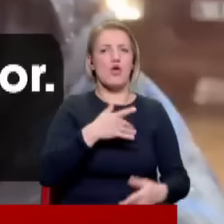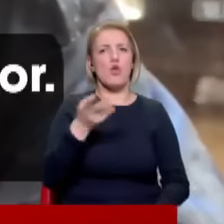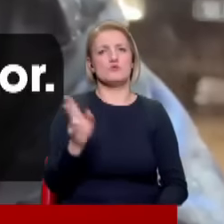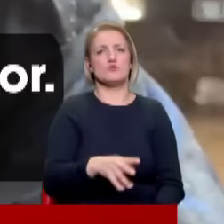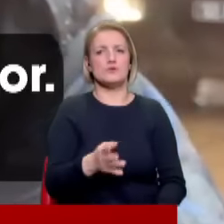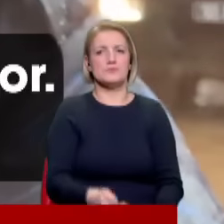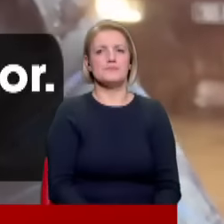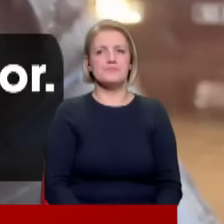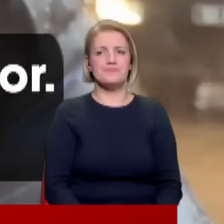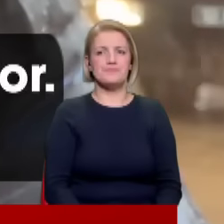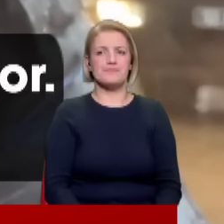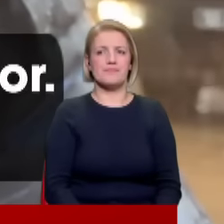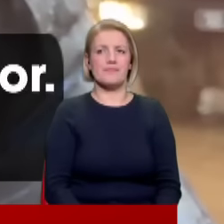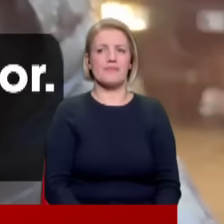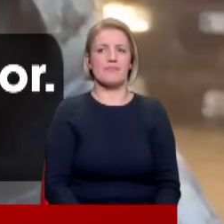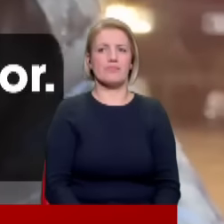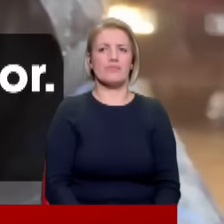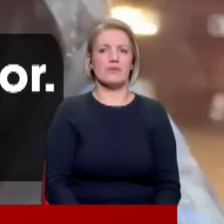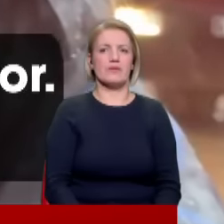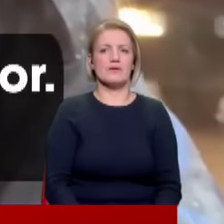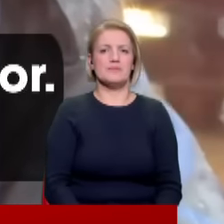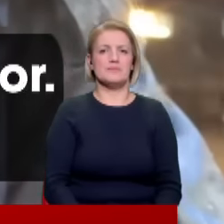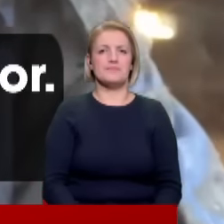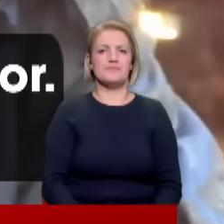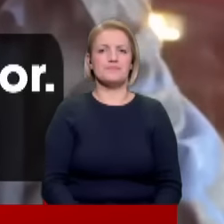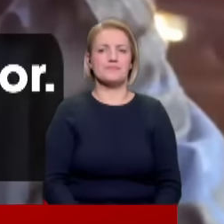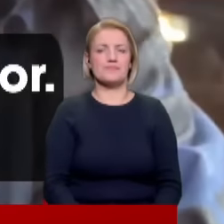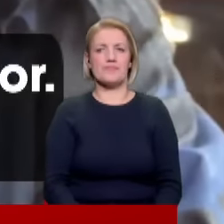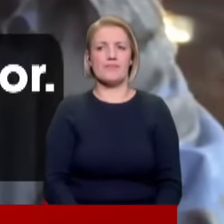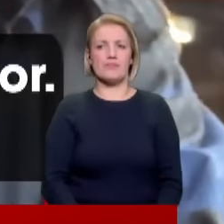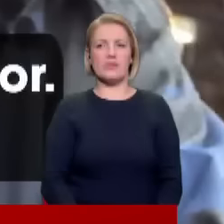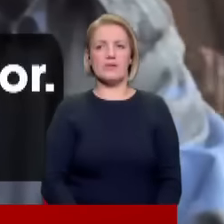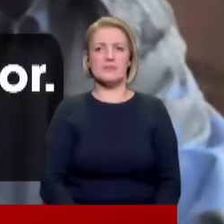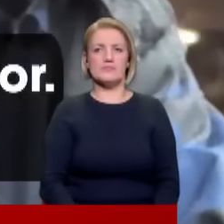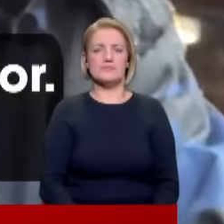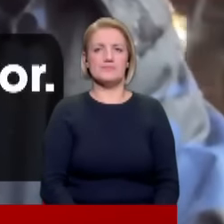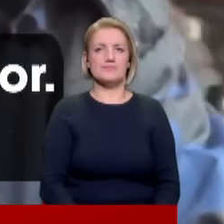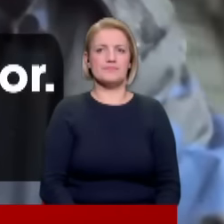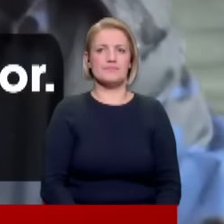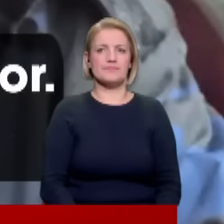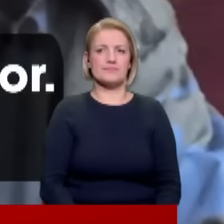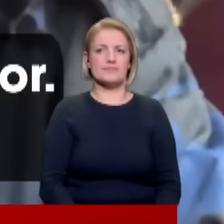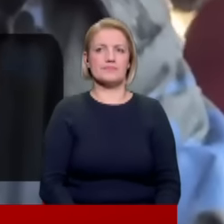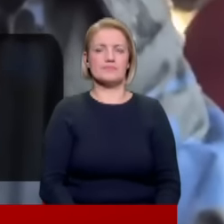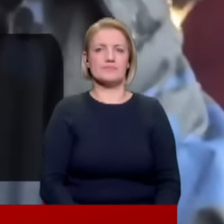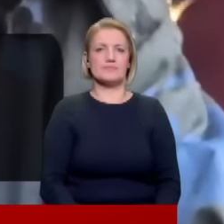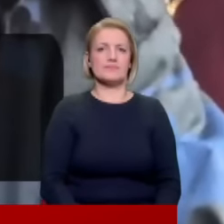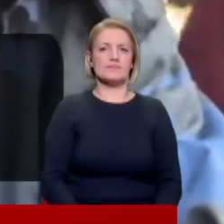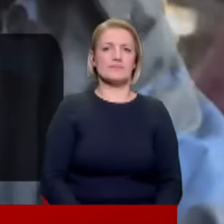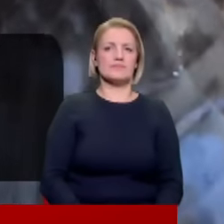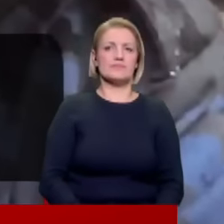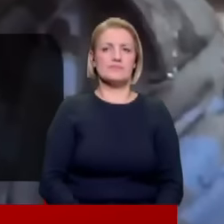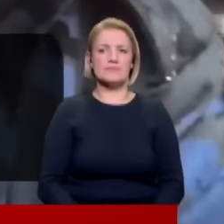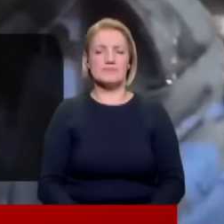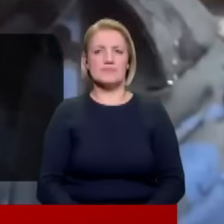alıyor. Ölüm olmadığı zaman zaten çok dikkate alınmıyor. Diğerleri zaten diyoruz ki hayatımızın bir parçası. Biz bunlarla yaşamaya